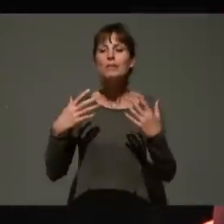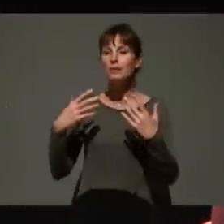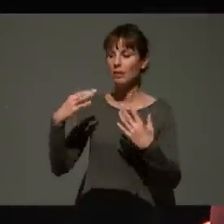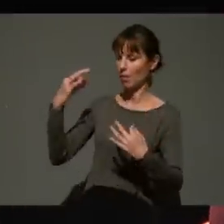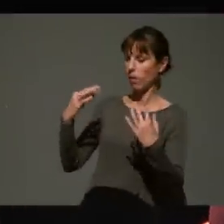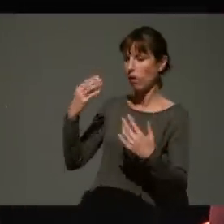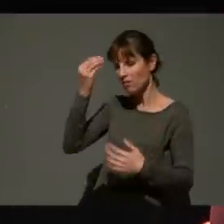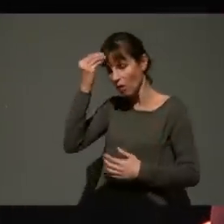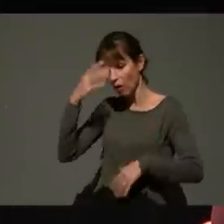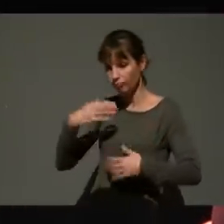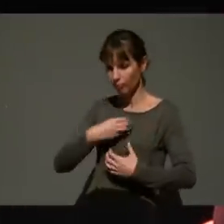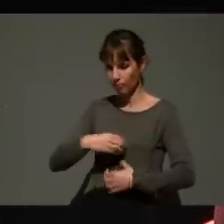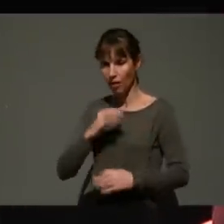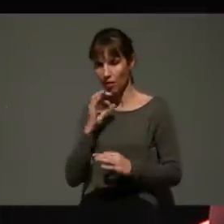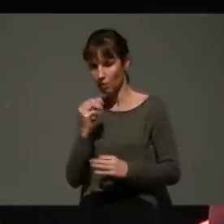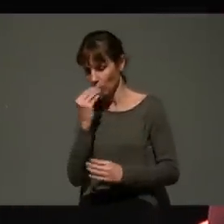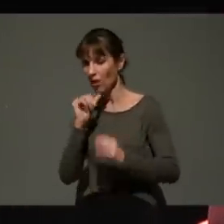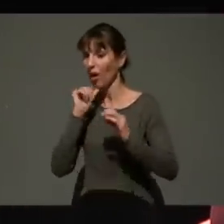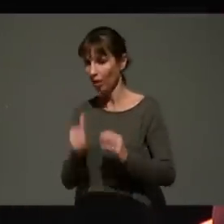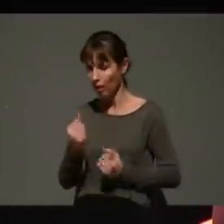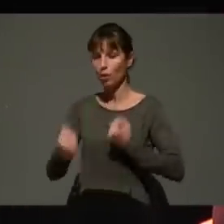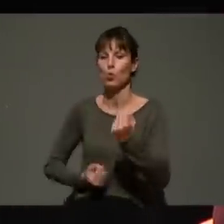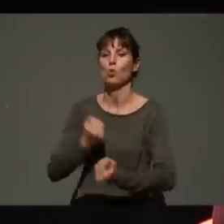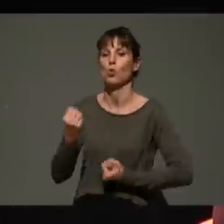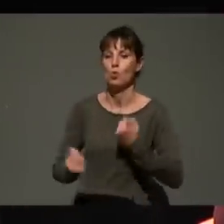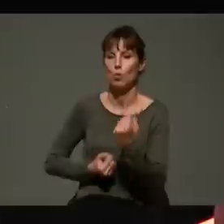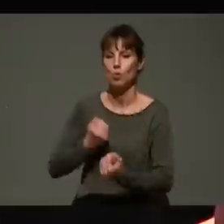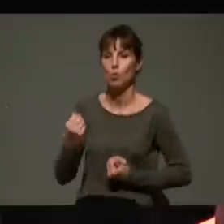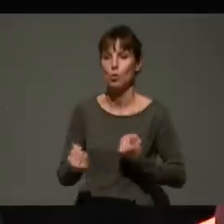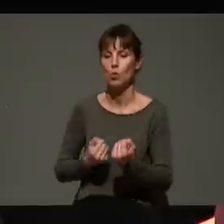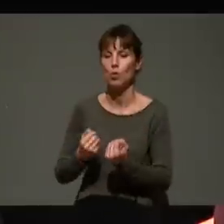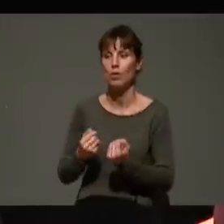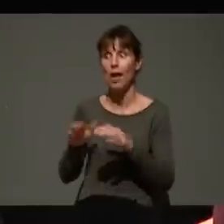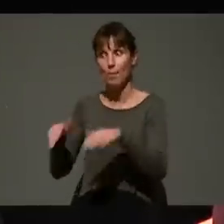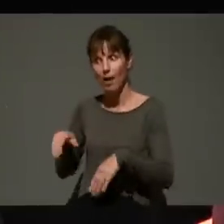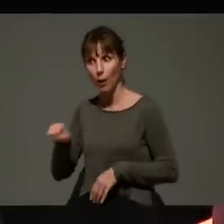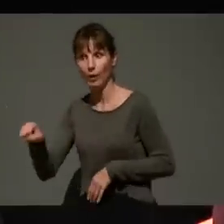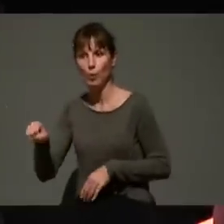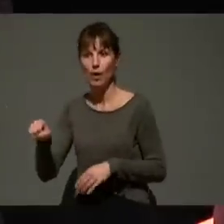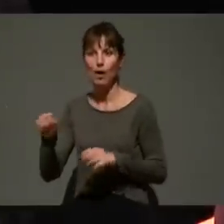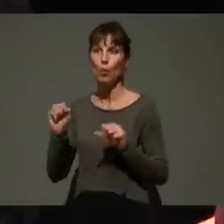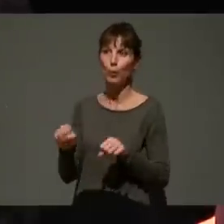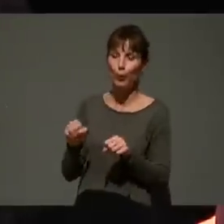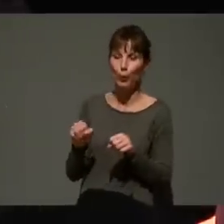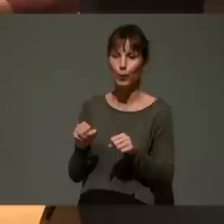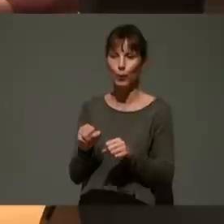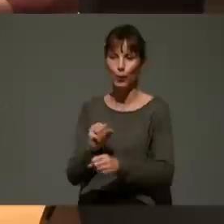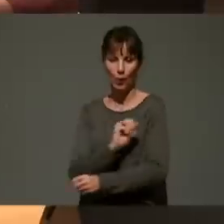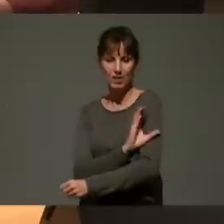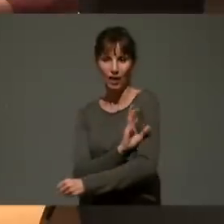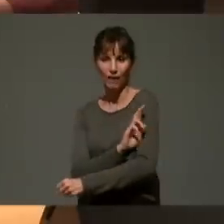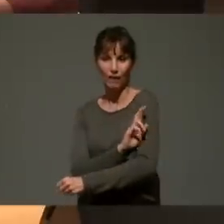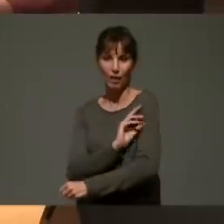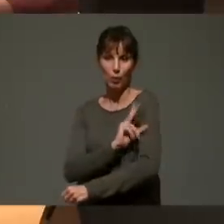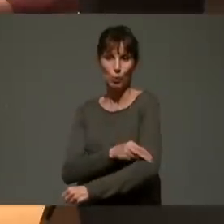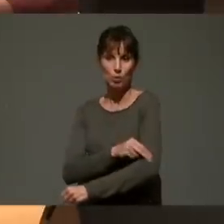jeun et qu'après... on a une recharge plus importante en sucre lent, glycogène, on peut jouer sur les réserves du muscle.